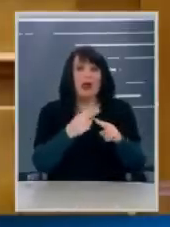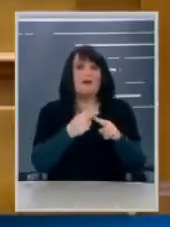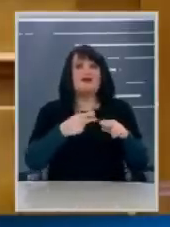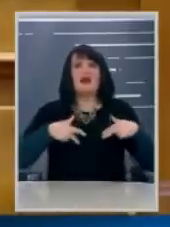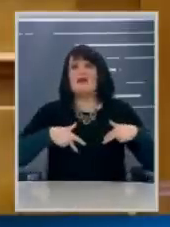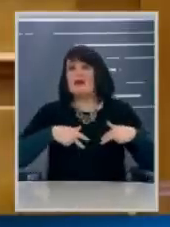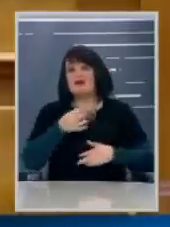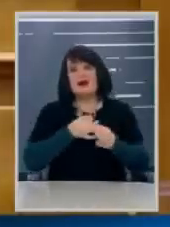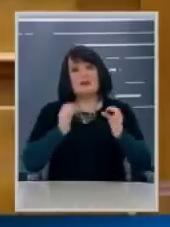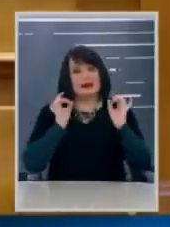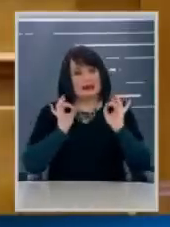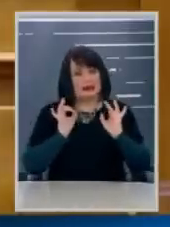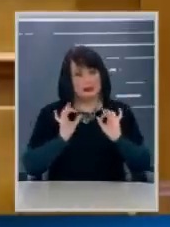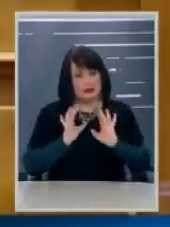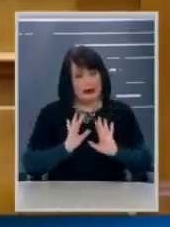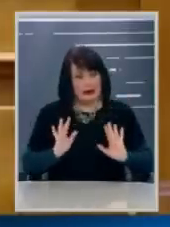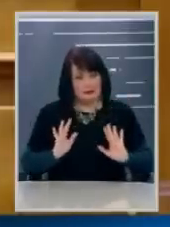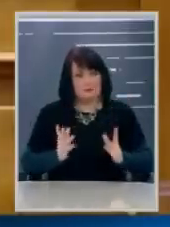δεν έχει πει τίποτε,